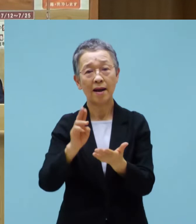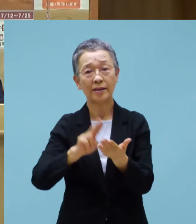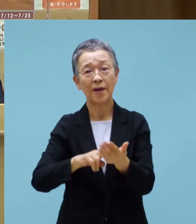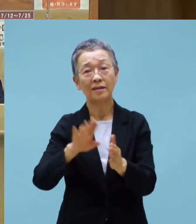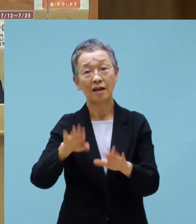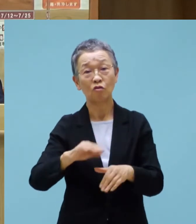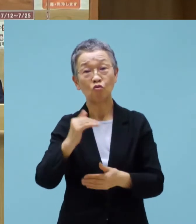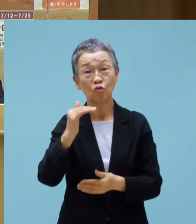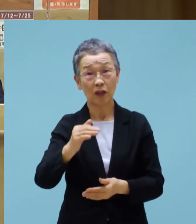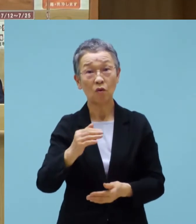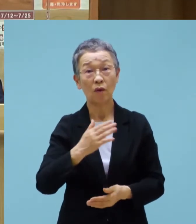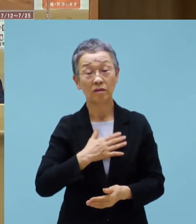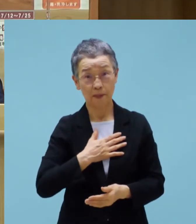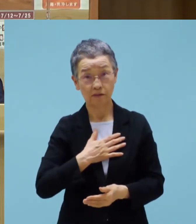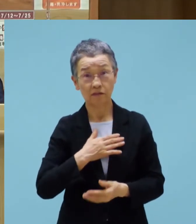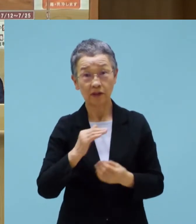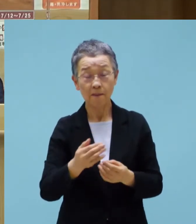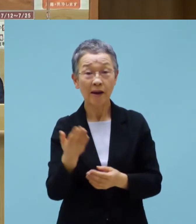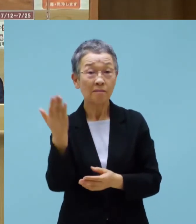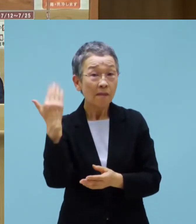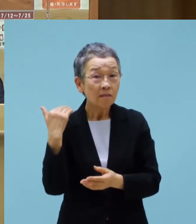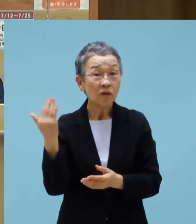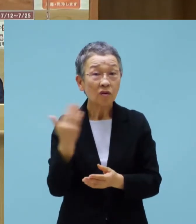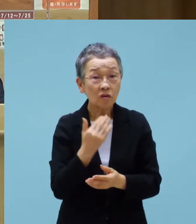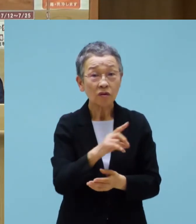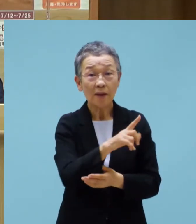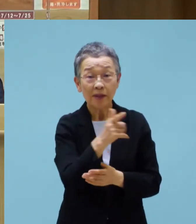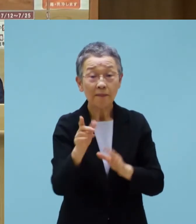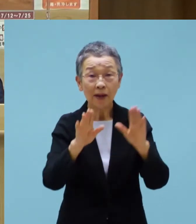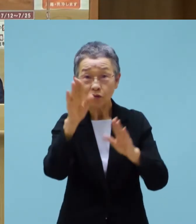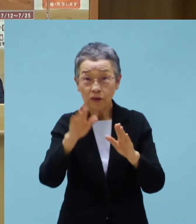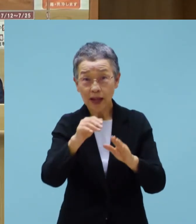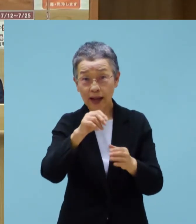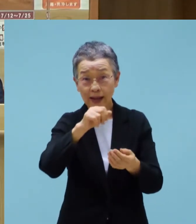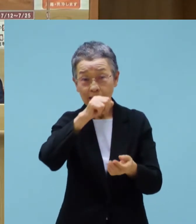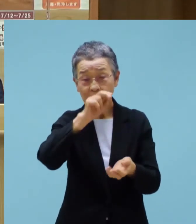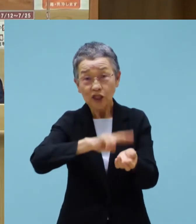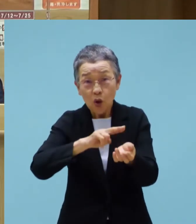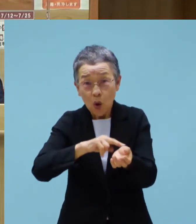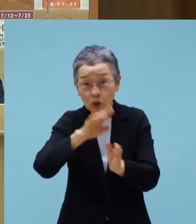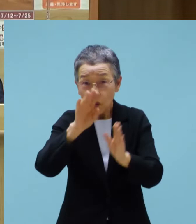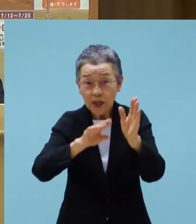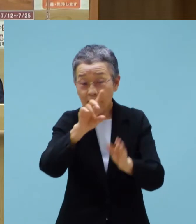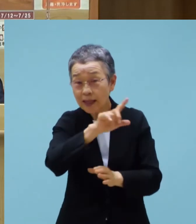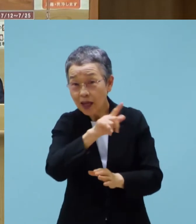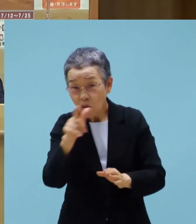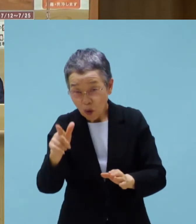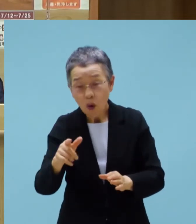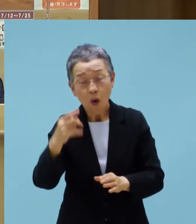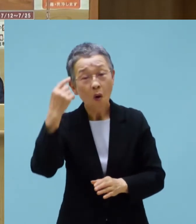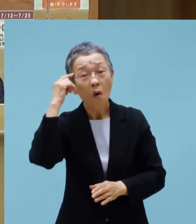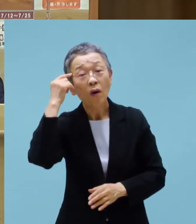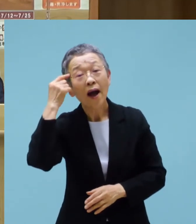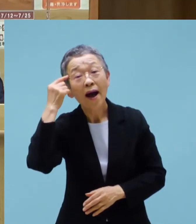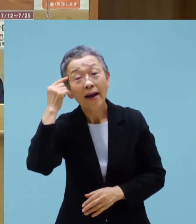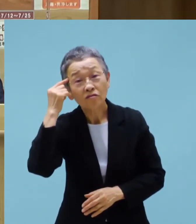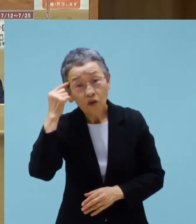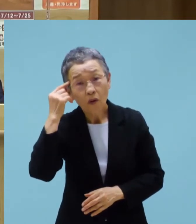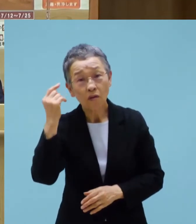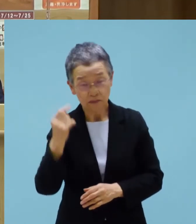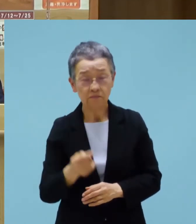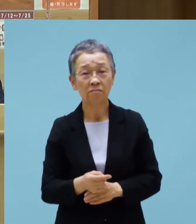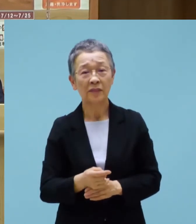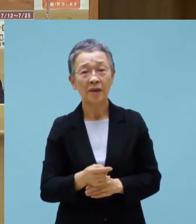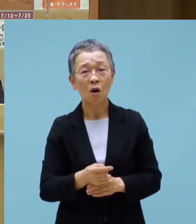時のさまざまな感染状況、医療提供体制の状況、まあ、そういったことなどを考えると、まあ、解除というのは一定の妥当性